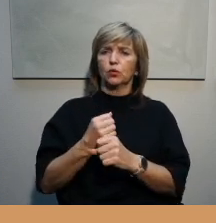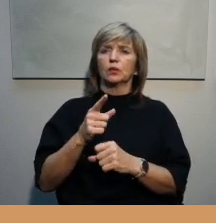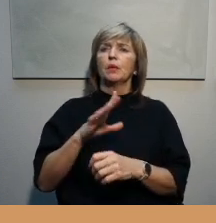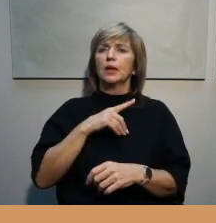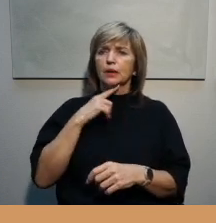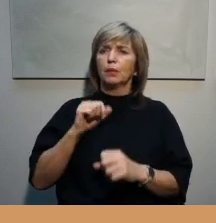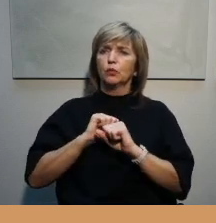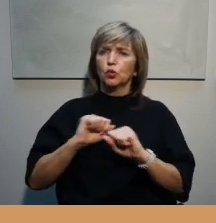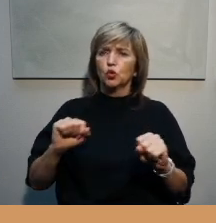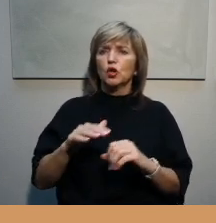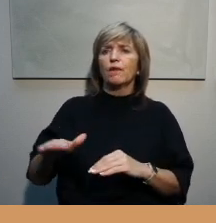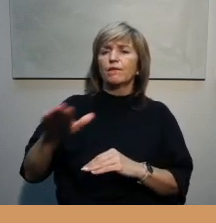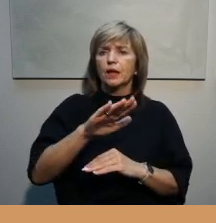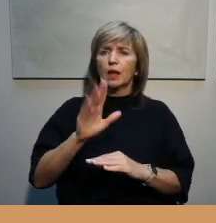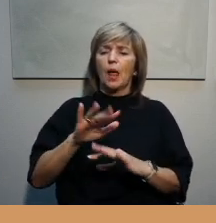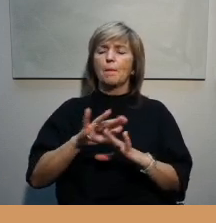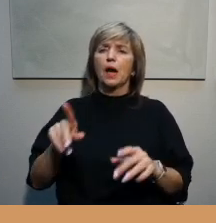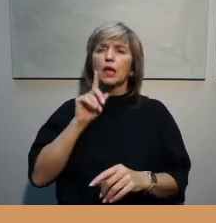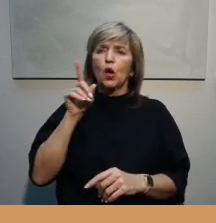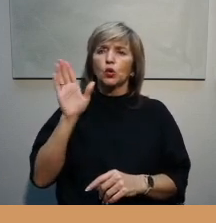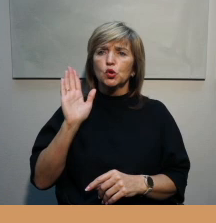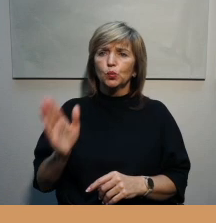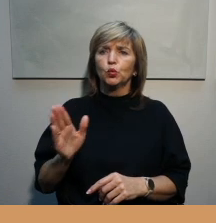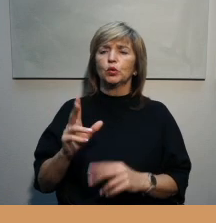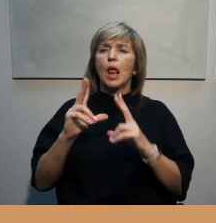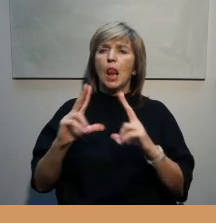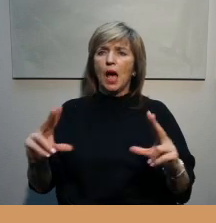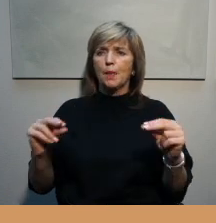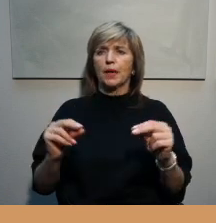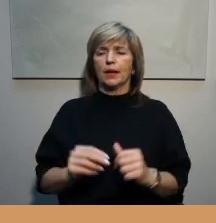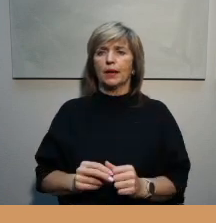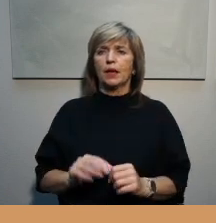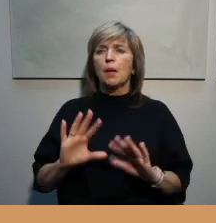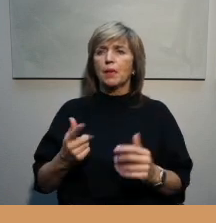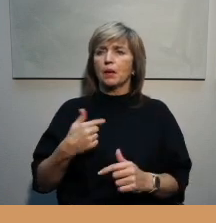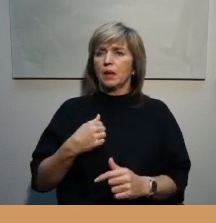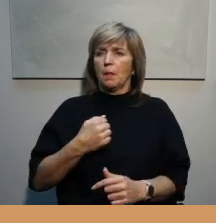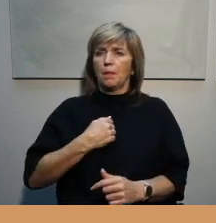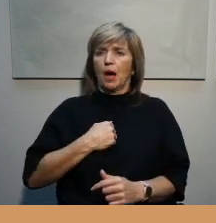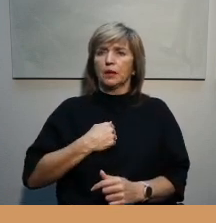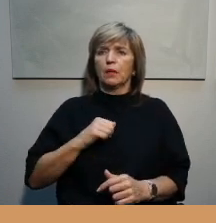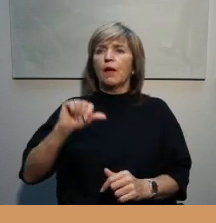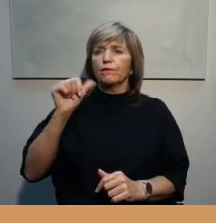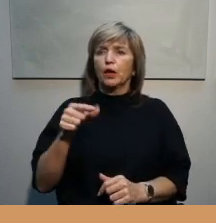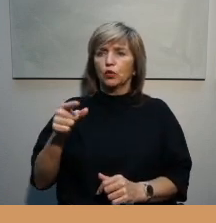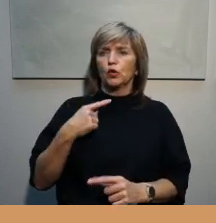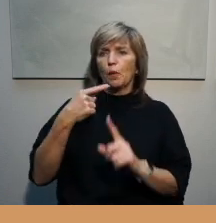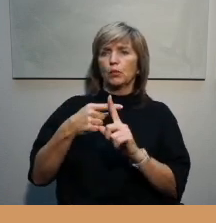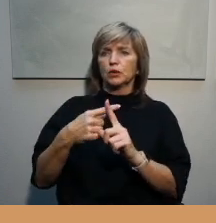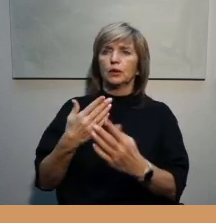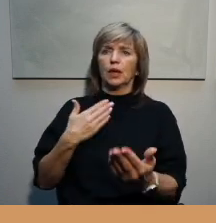gribam dzīvot drošākā vidē, gribam, lai bērni jaunieši būtu laimīgāki, bet mēs baidamies veidot ar viņiem